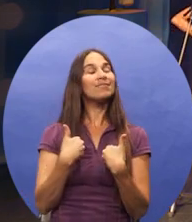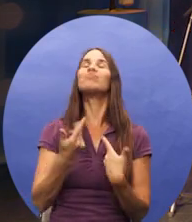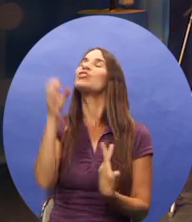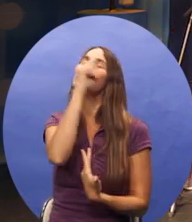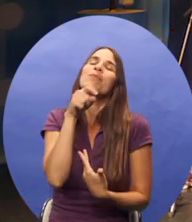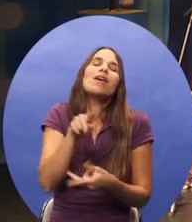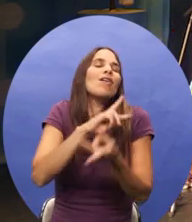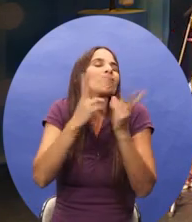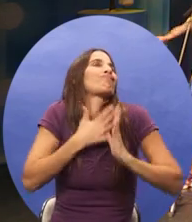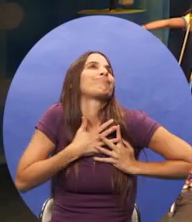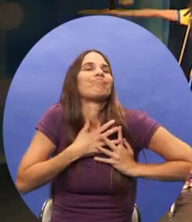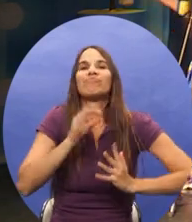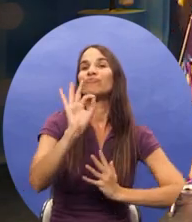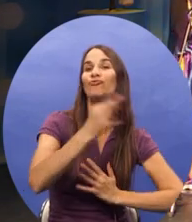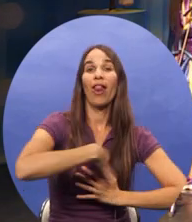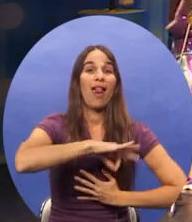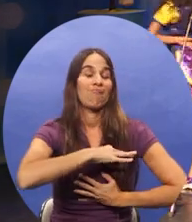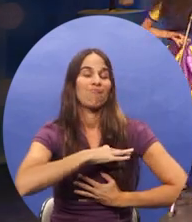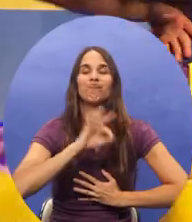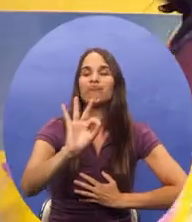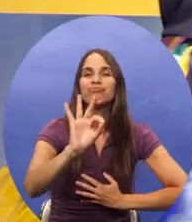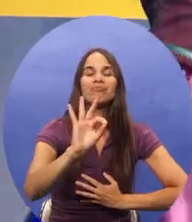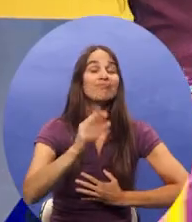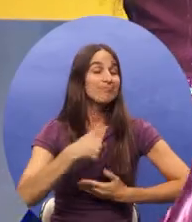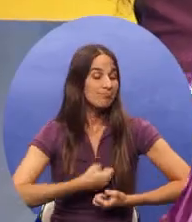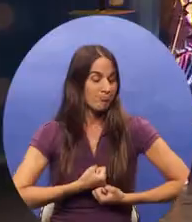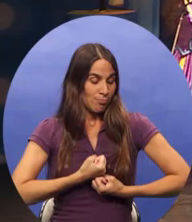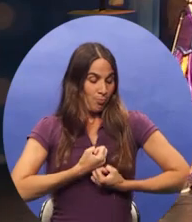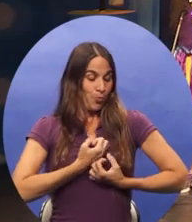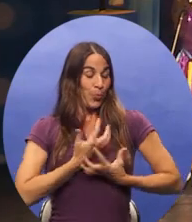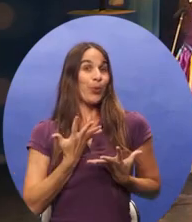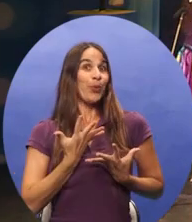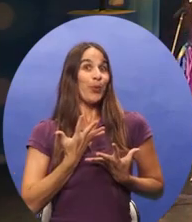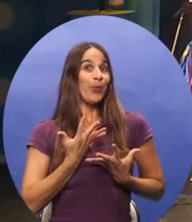שלומי. השירים הם בלבכם וגלום.